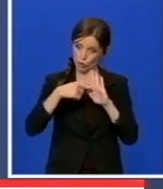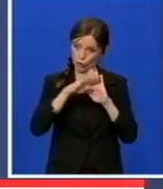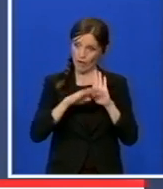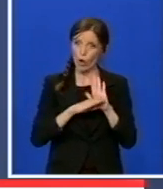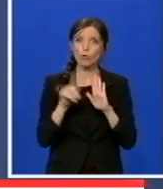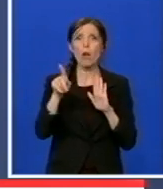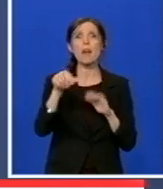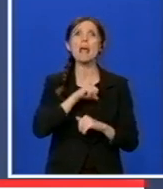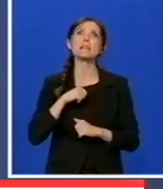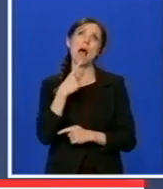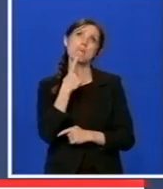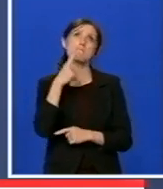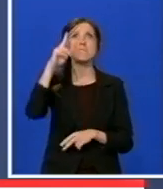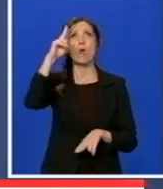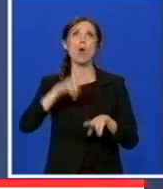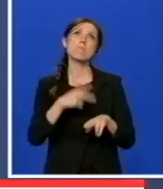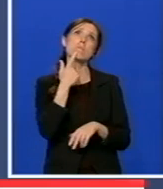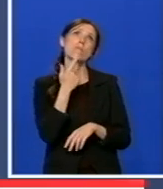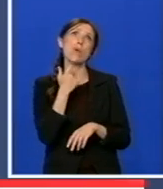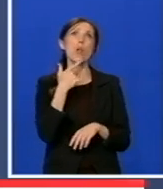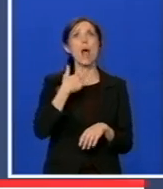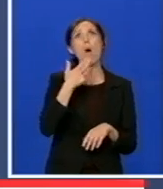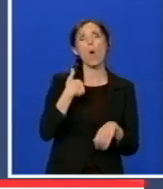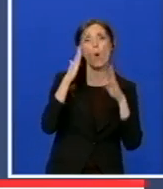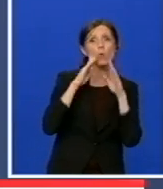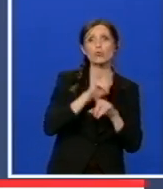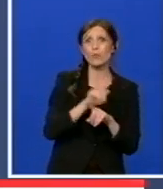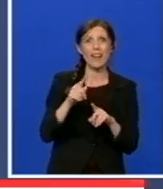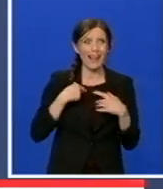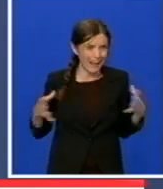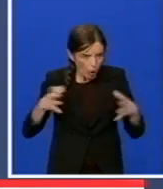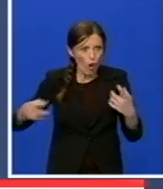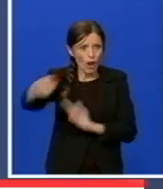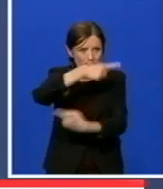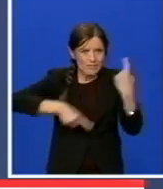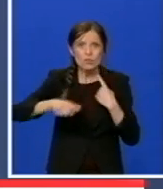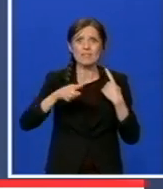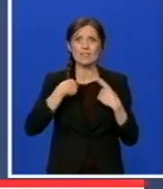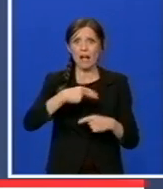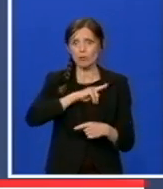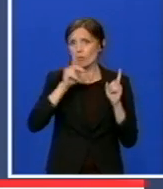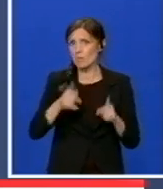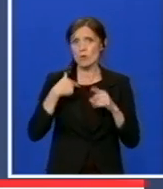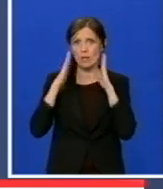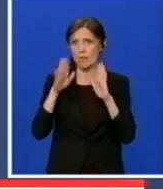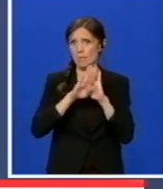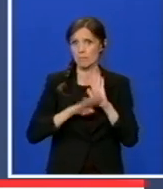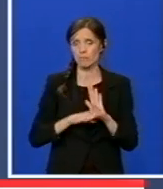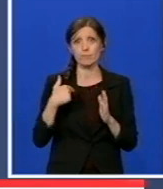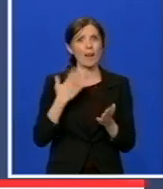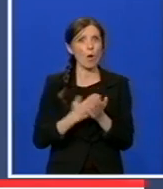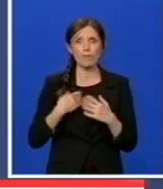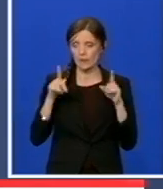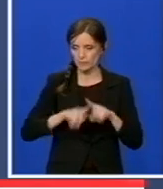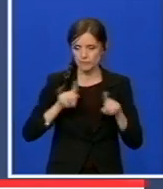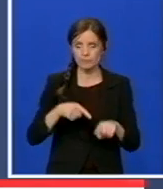kolektivna odgovornost. E sada ja iznova ponavljam rečenicu da ne mogu da shvatim